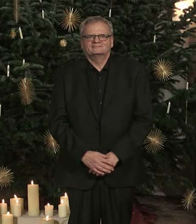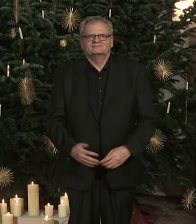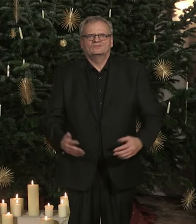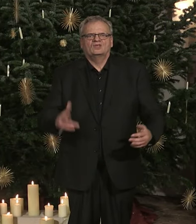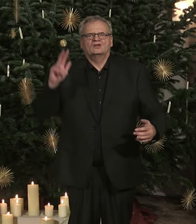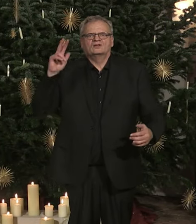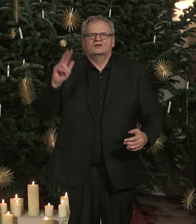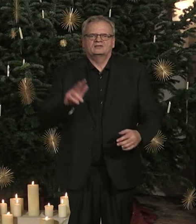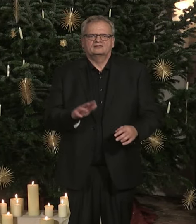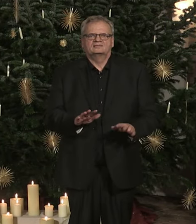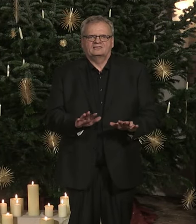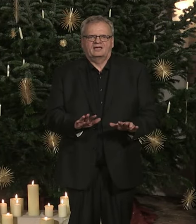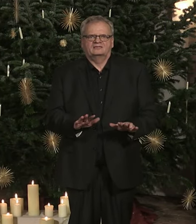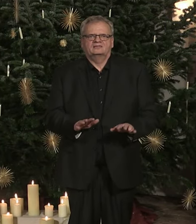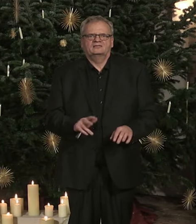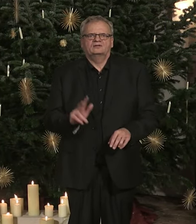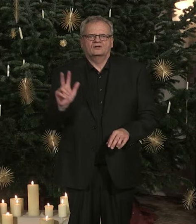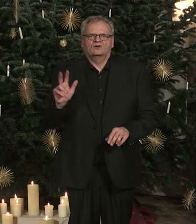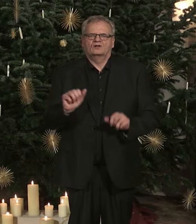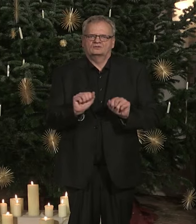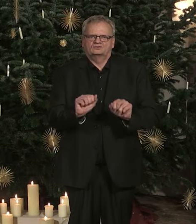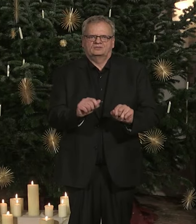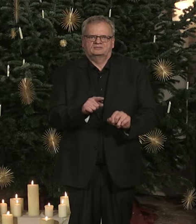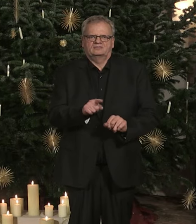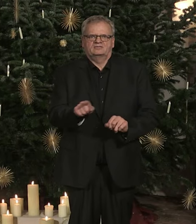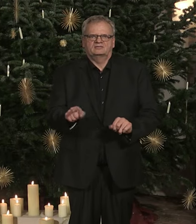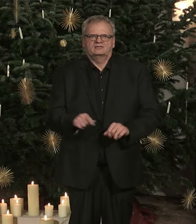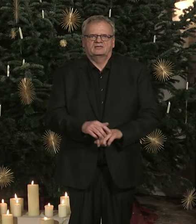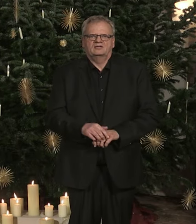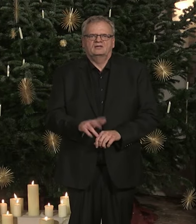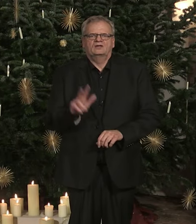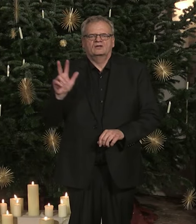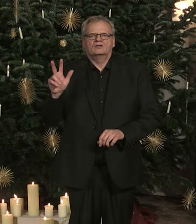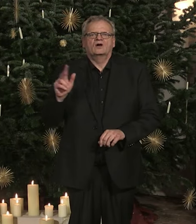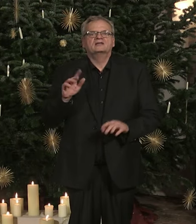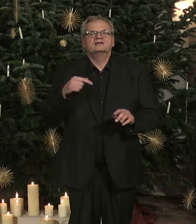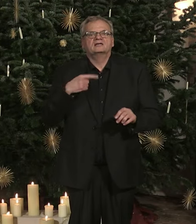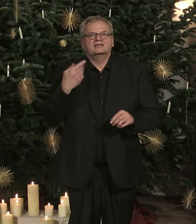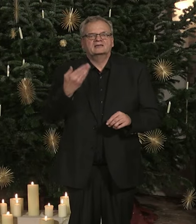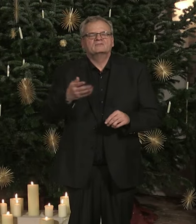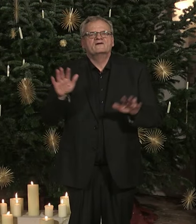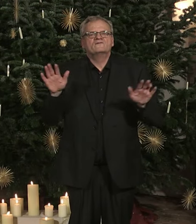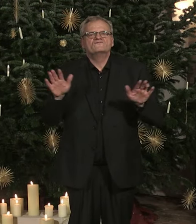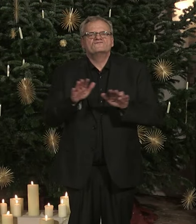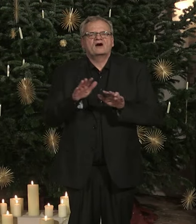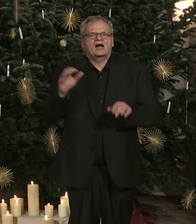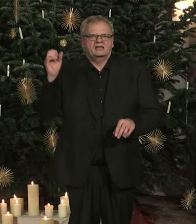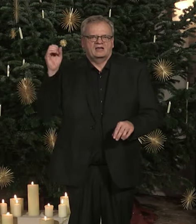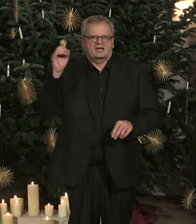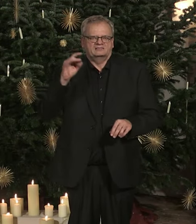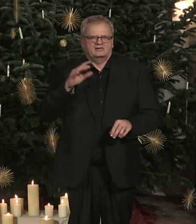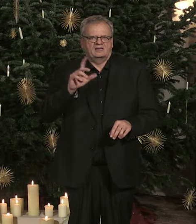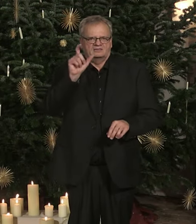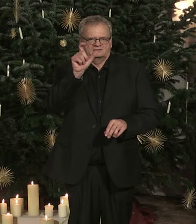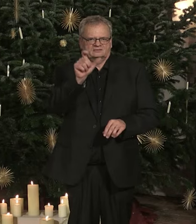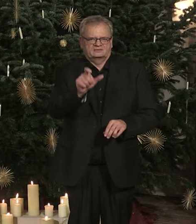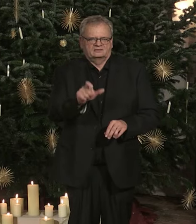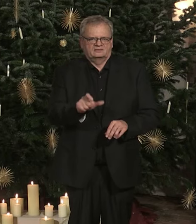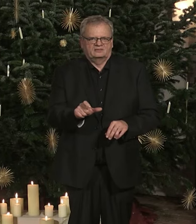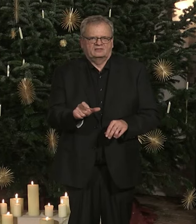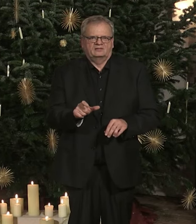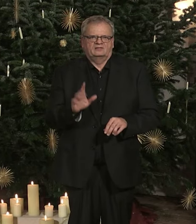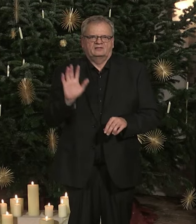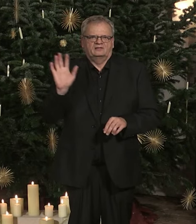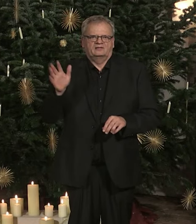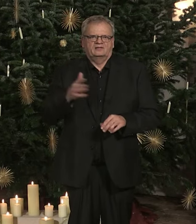Gott segne dich und behüte dich. Gott lasse das Weihnachtslicht leuchten über dir und erwärme dich